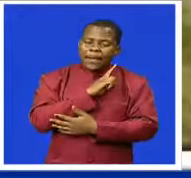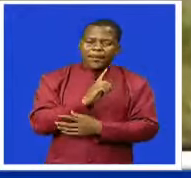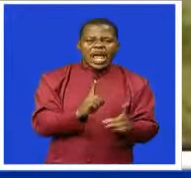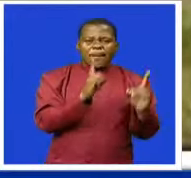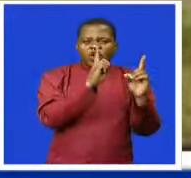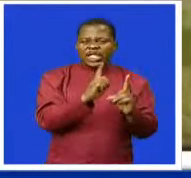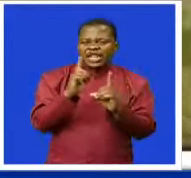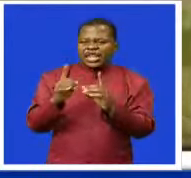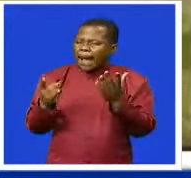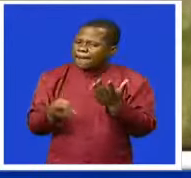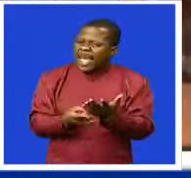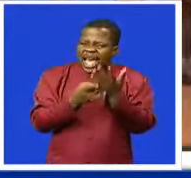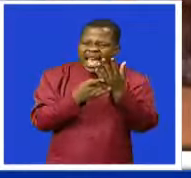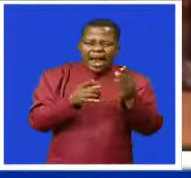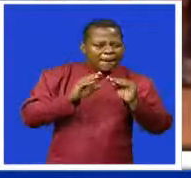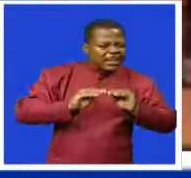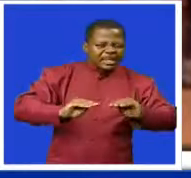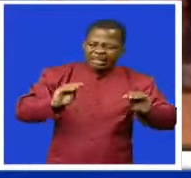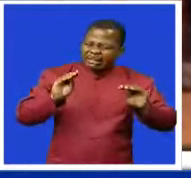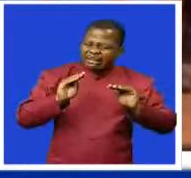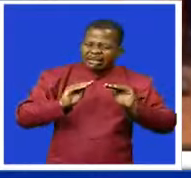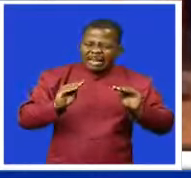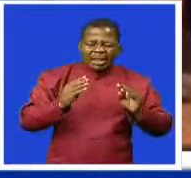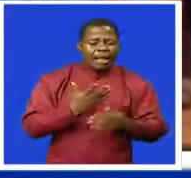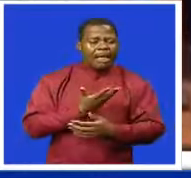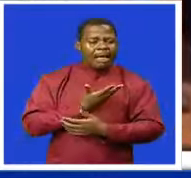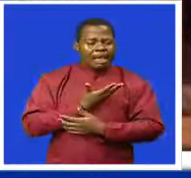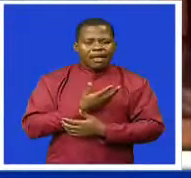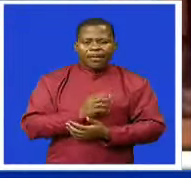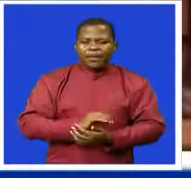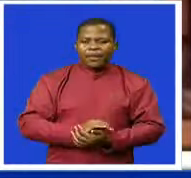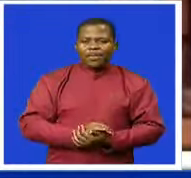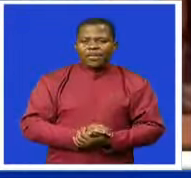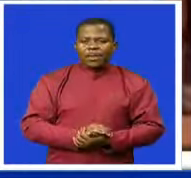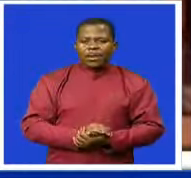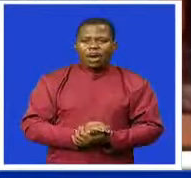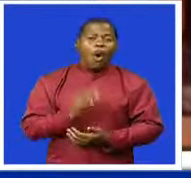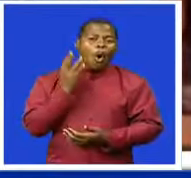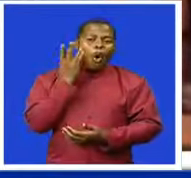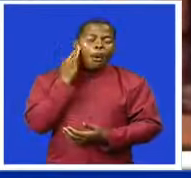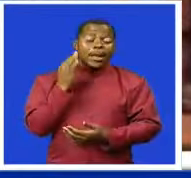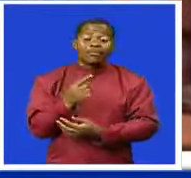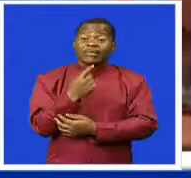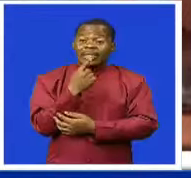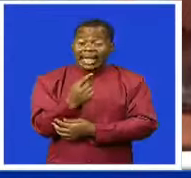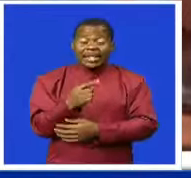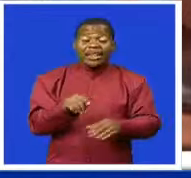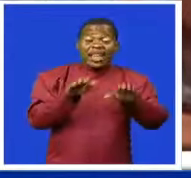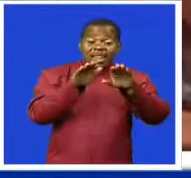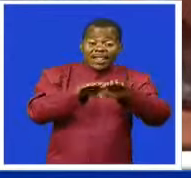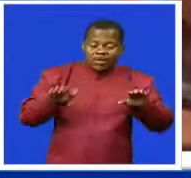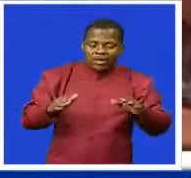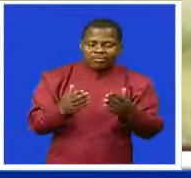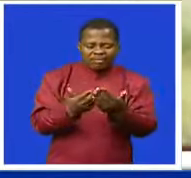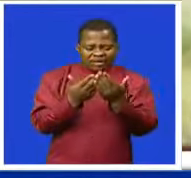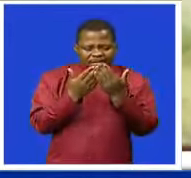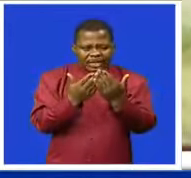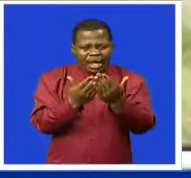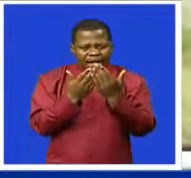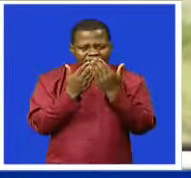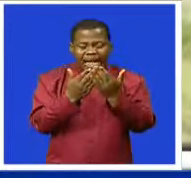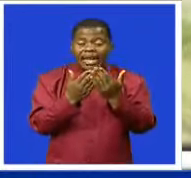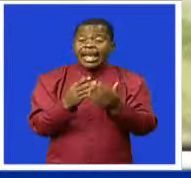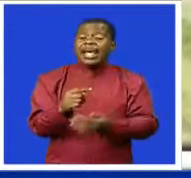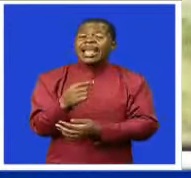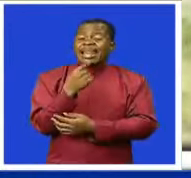letingqondo setingekho. Nawuthi abadadishe bathi sekuyabhouncer back abasakhona ukudadisha. Lenye ingcinamba betela